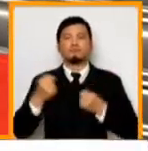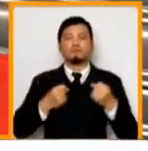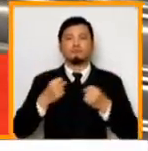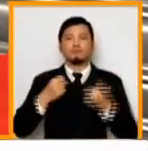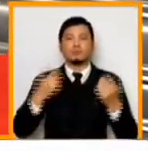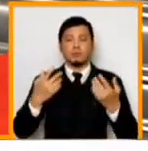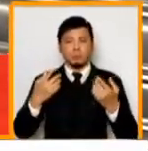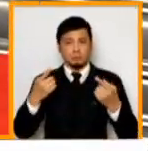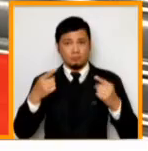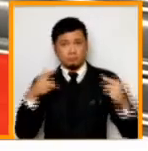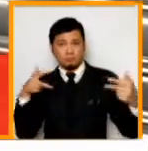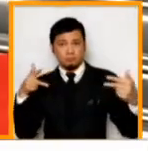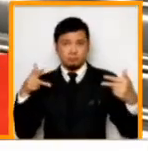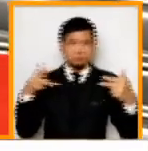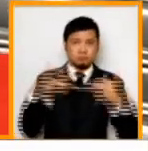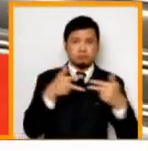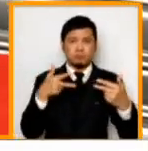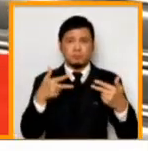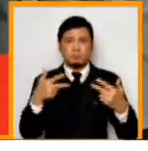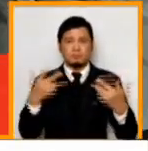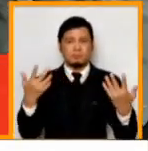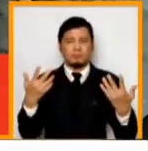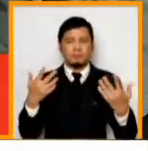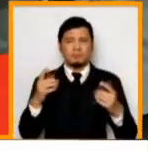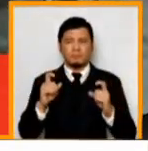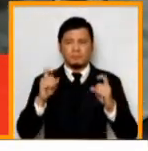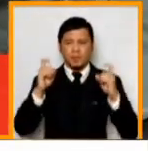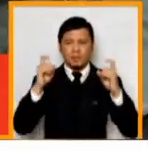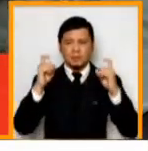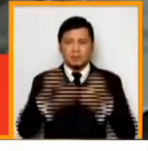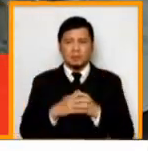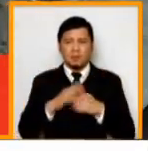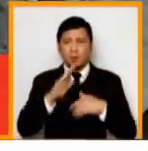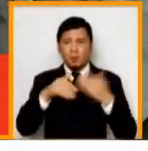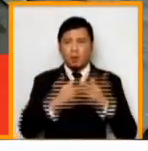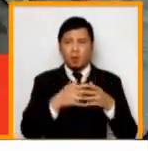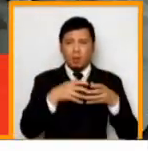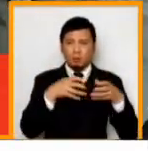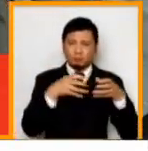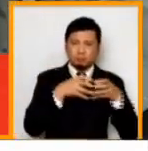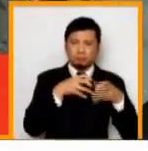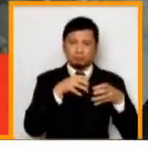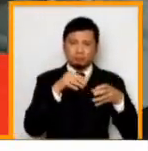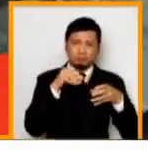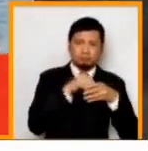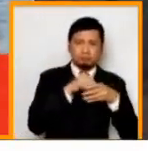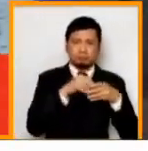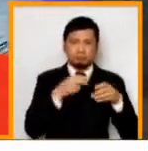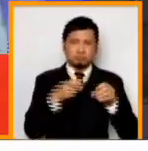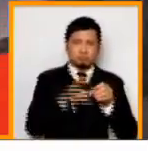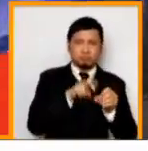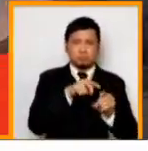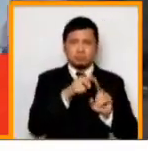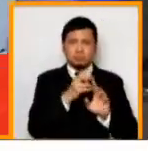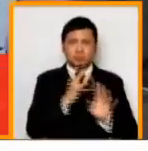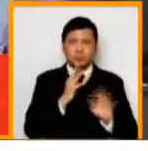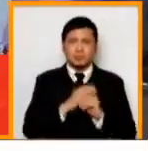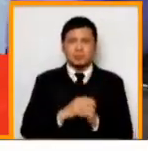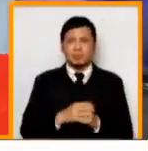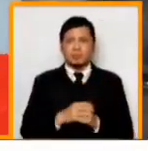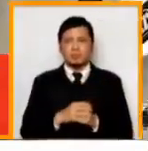din nila eh. Kasi nakarit nga po sila. Sabi ng isa sa mga kabataan na nakausap ko, pauwi na raw sana sila